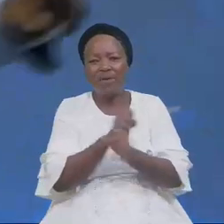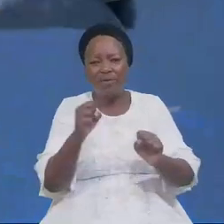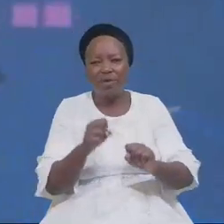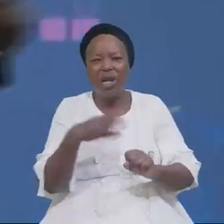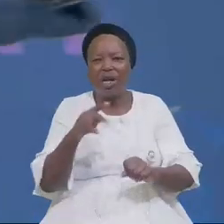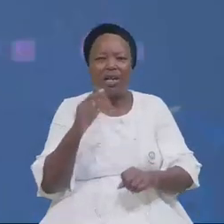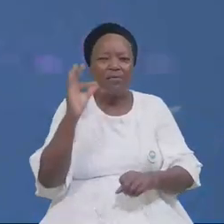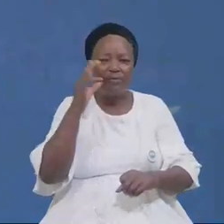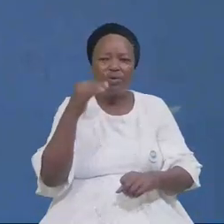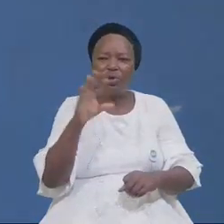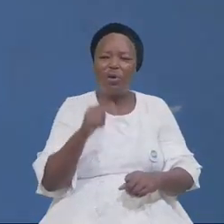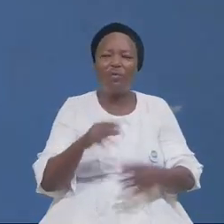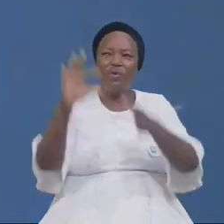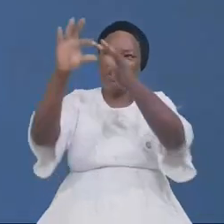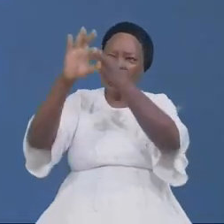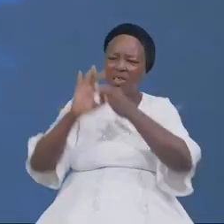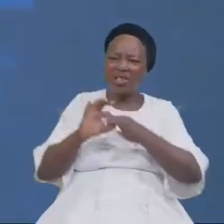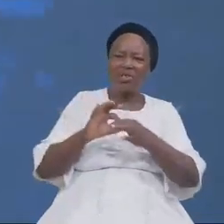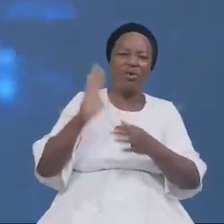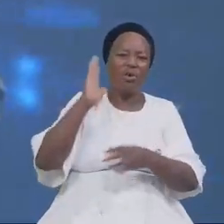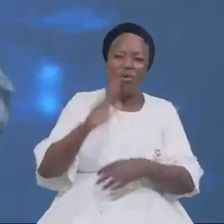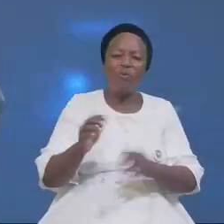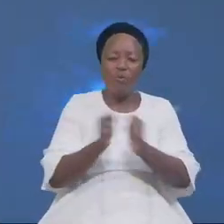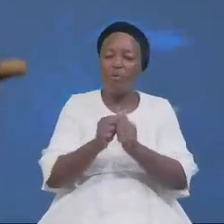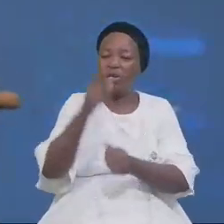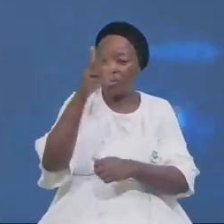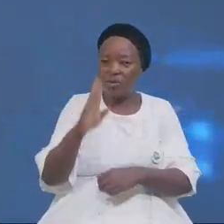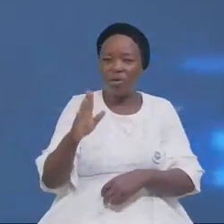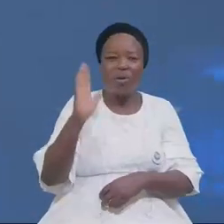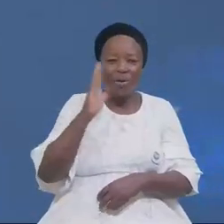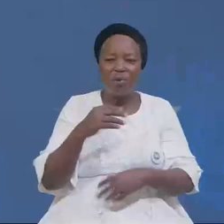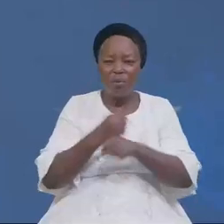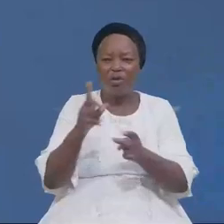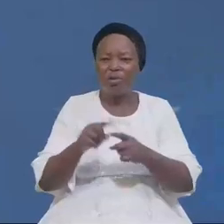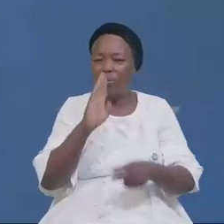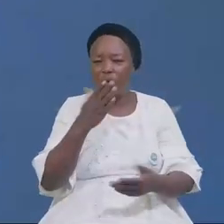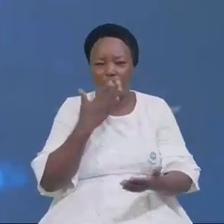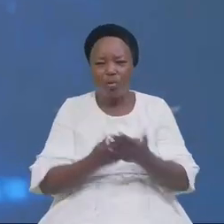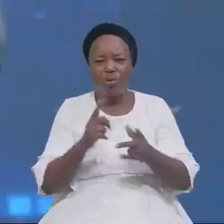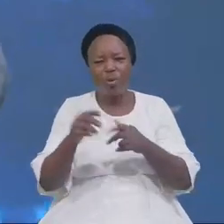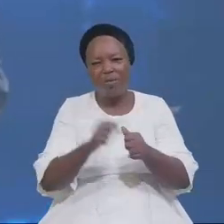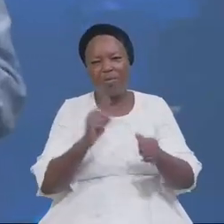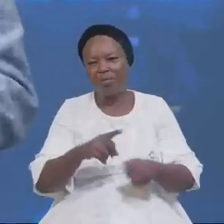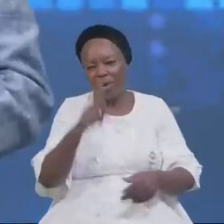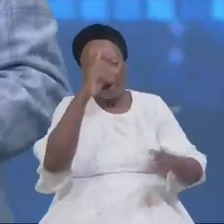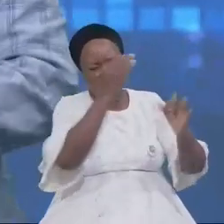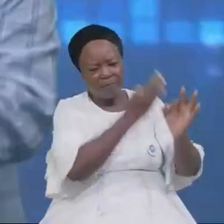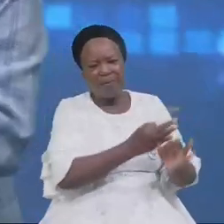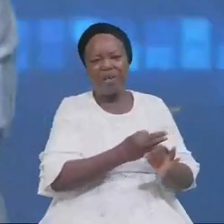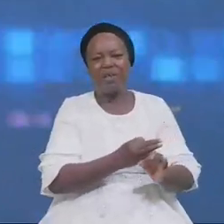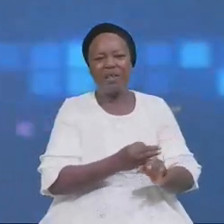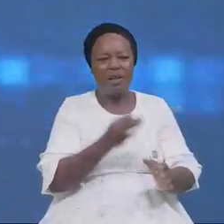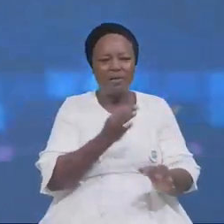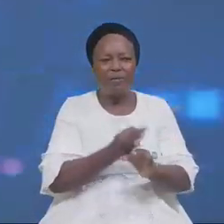de la réconciliation avec Dieu. Maintenant, tu es bon envers les gens, tu es